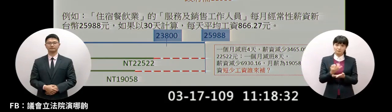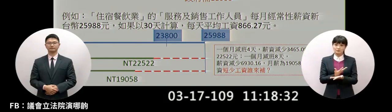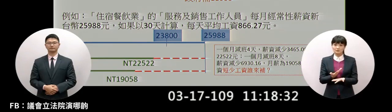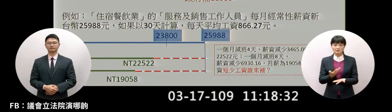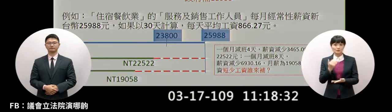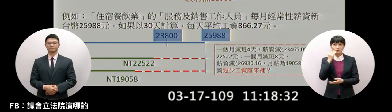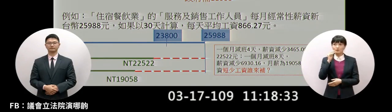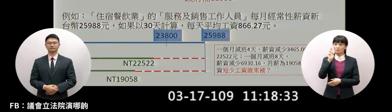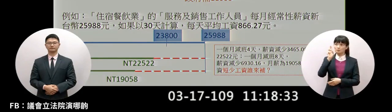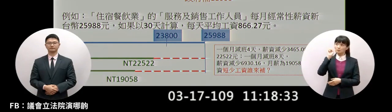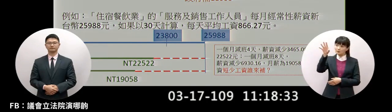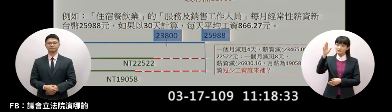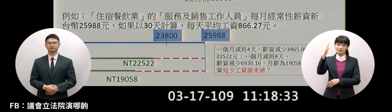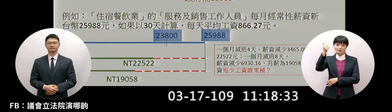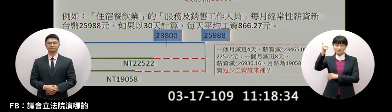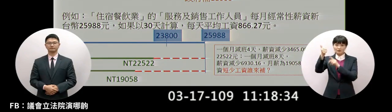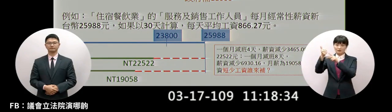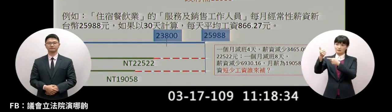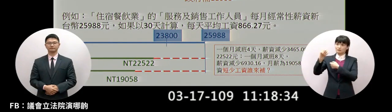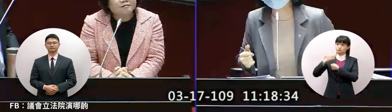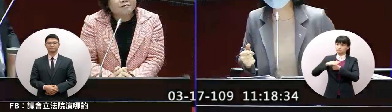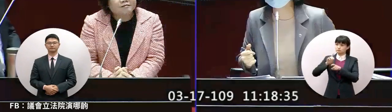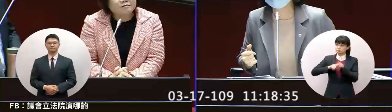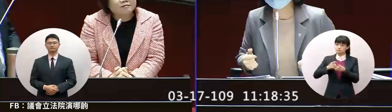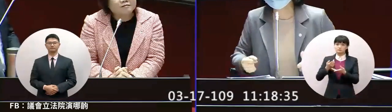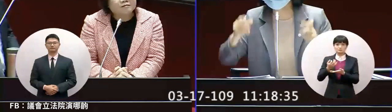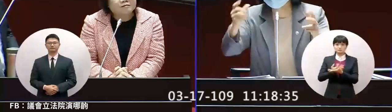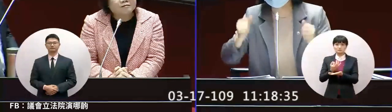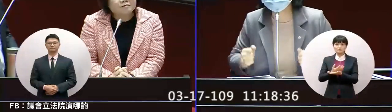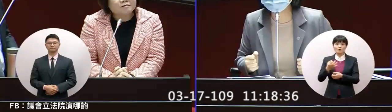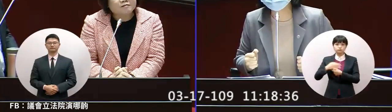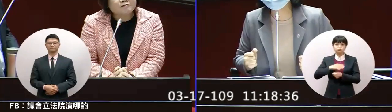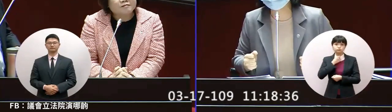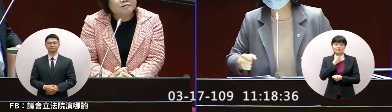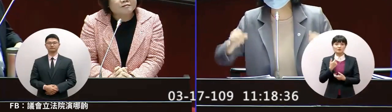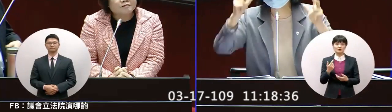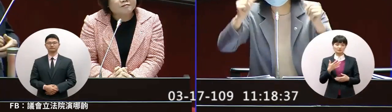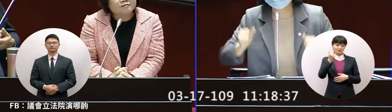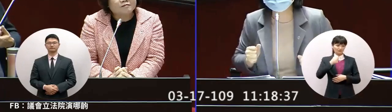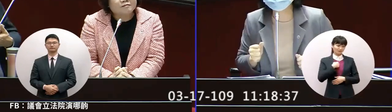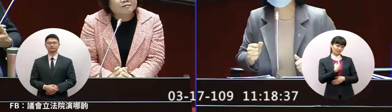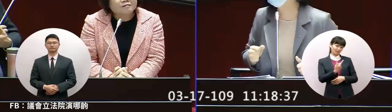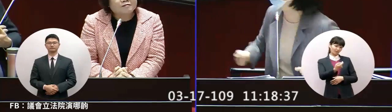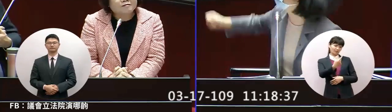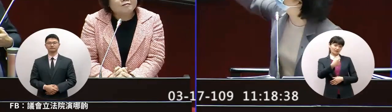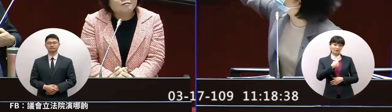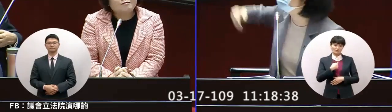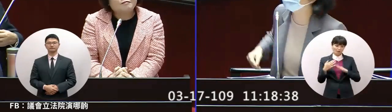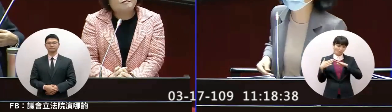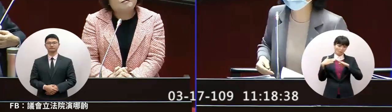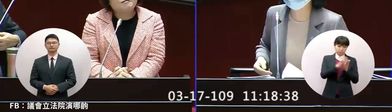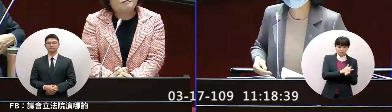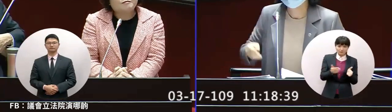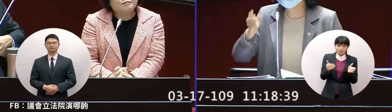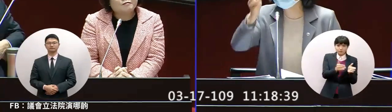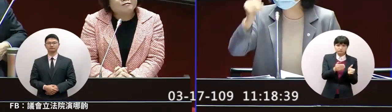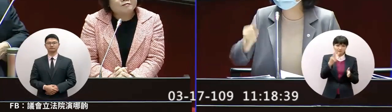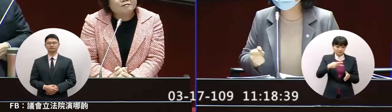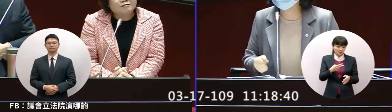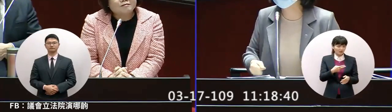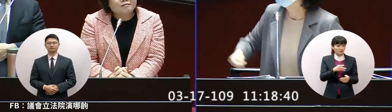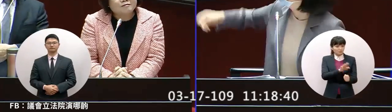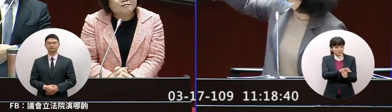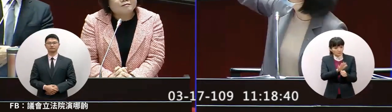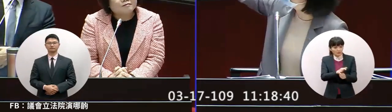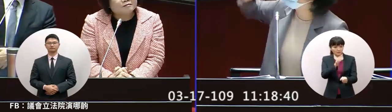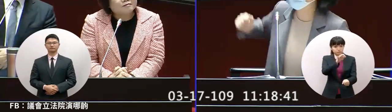23,000，头家就讲我家己都要倒啊，我餐饮业都要倒啊，我旅馆业都要倒啊，我旅行社都要倒啊，佮不付你23,000，你若甲